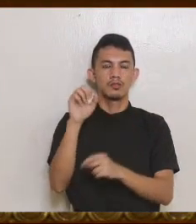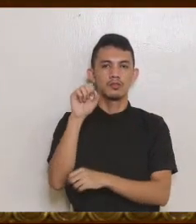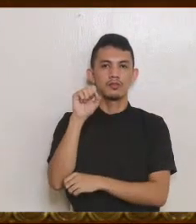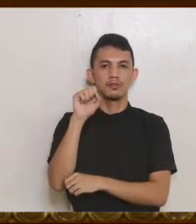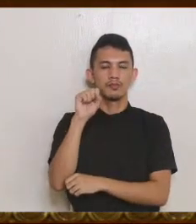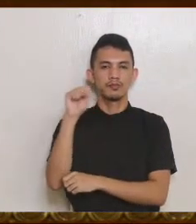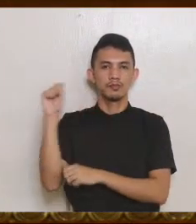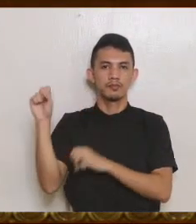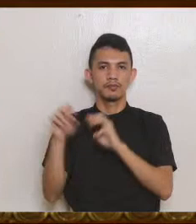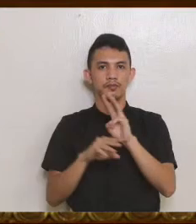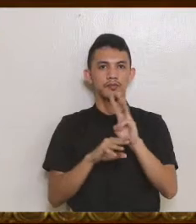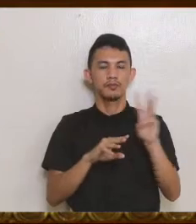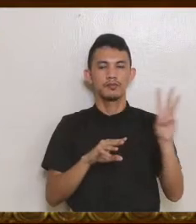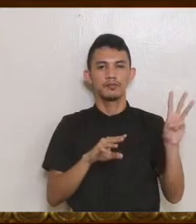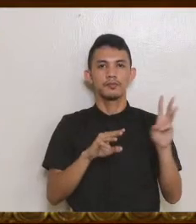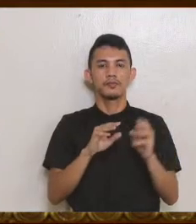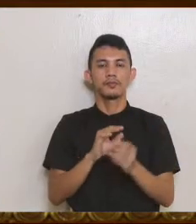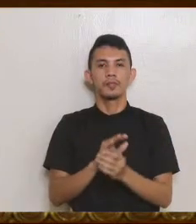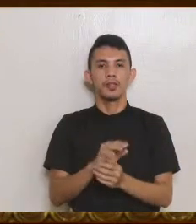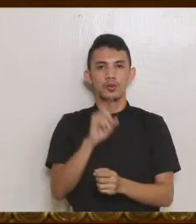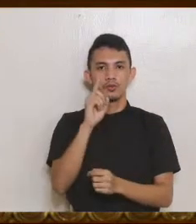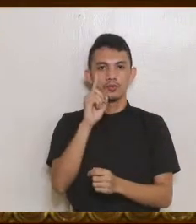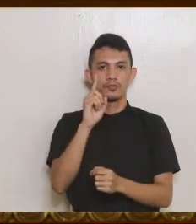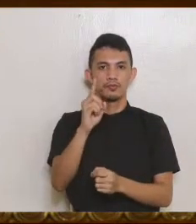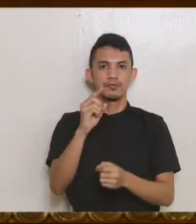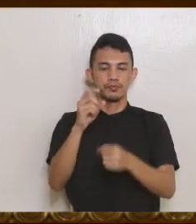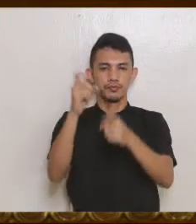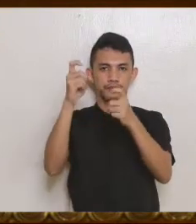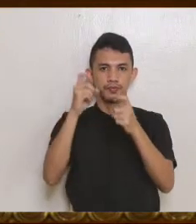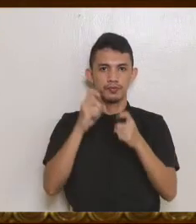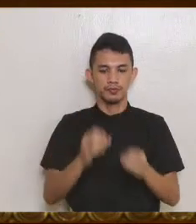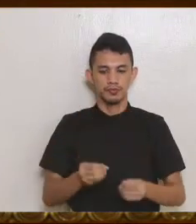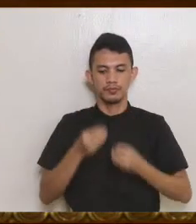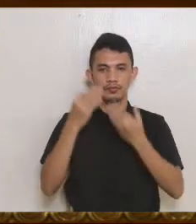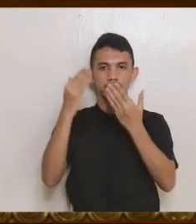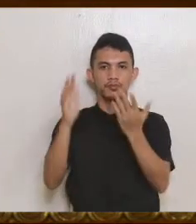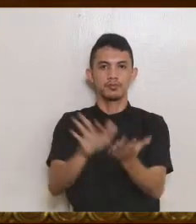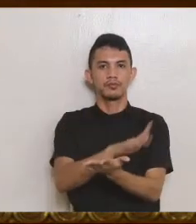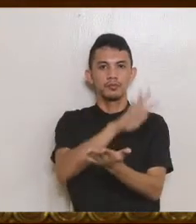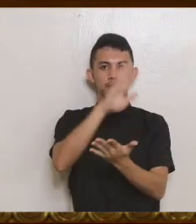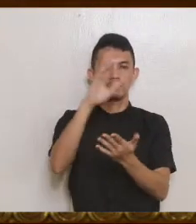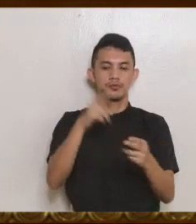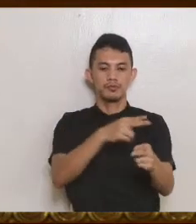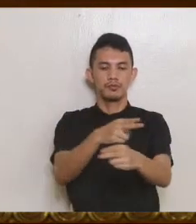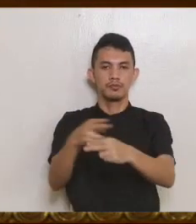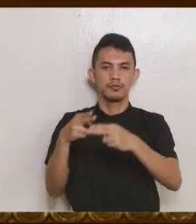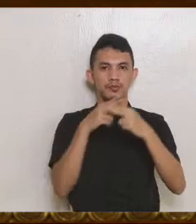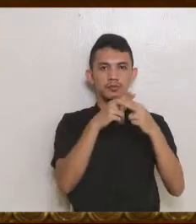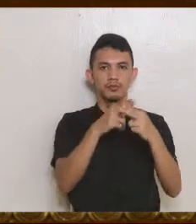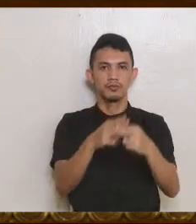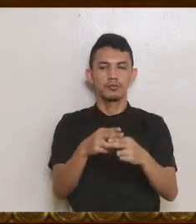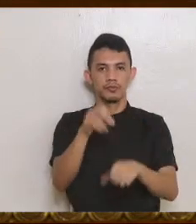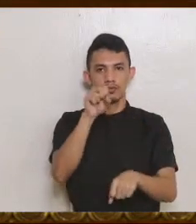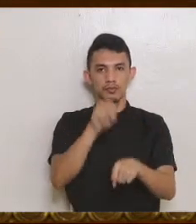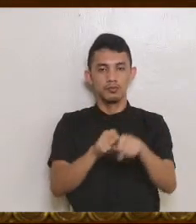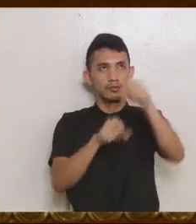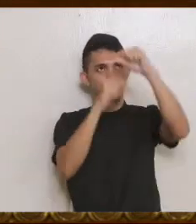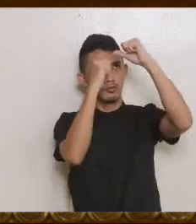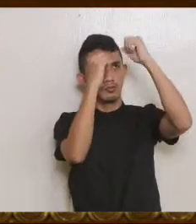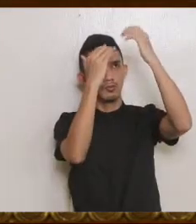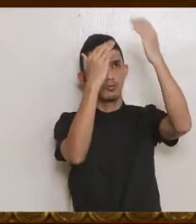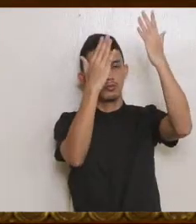kasadpan o sa kaputli nga gasa ikahalad alang sa himaya sa imong ngalan. Busa amahan